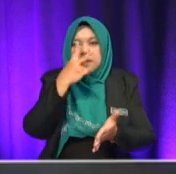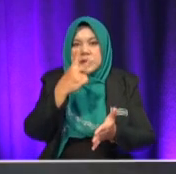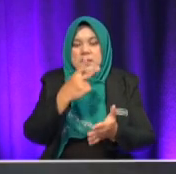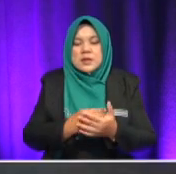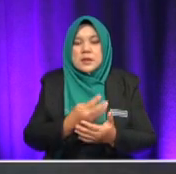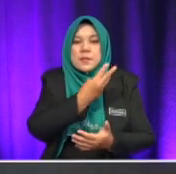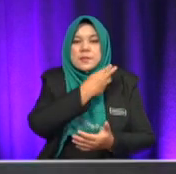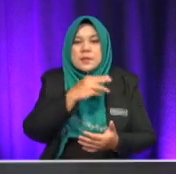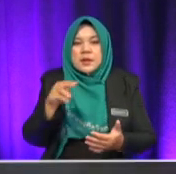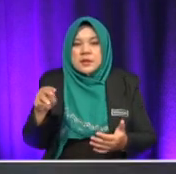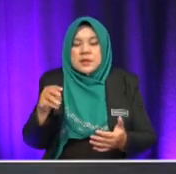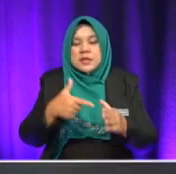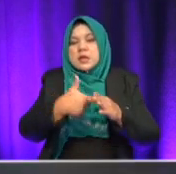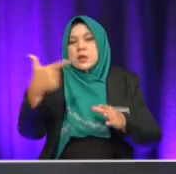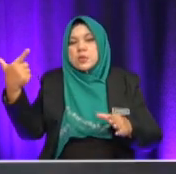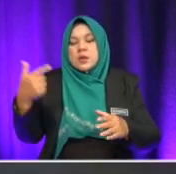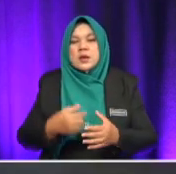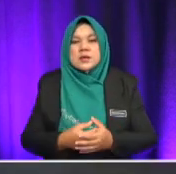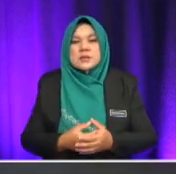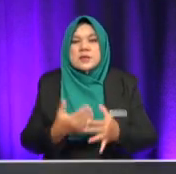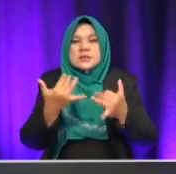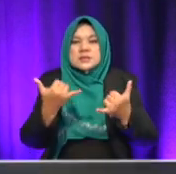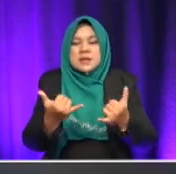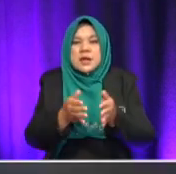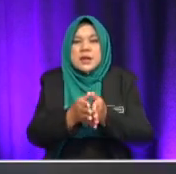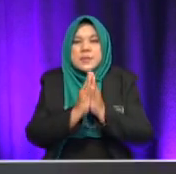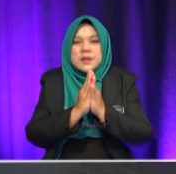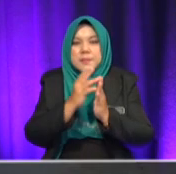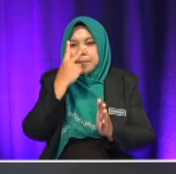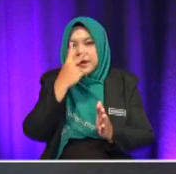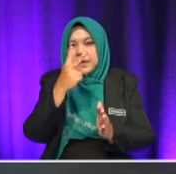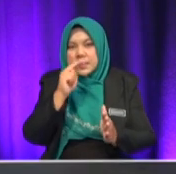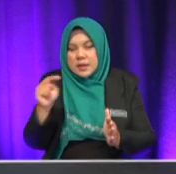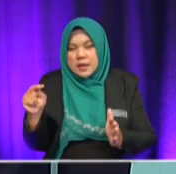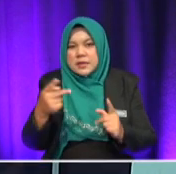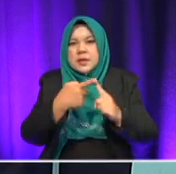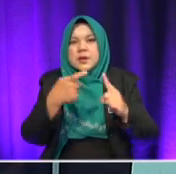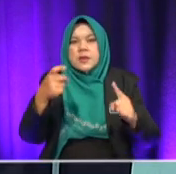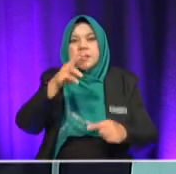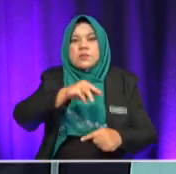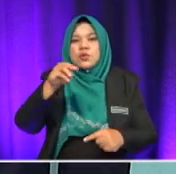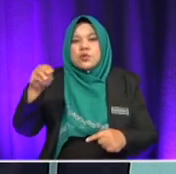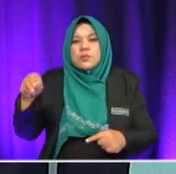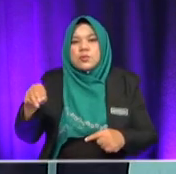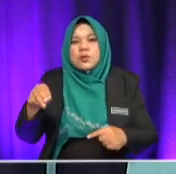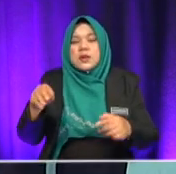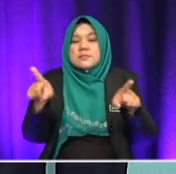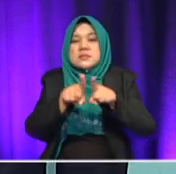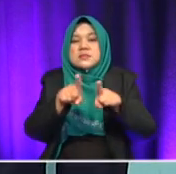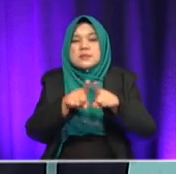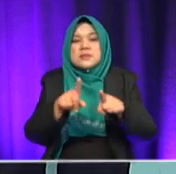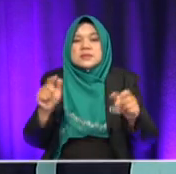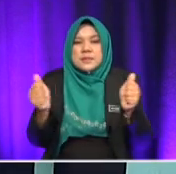yang berada di luar sana sekarang kita tidak minta pandangan daripada murid-murid yang bersama dengan